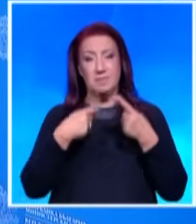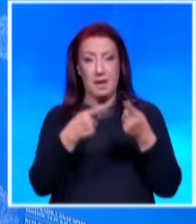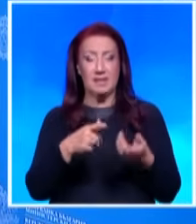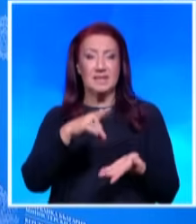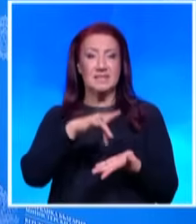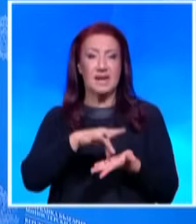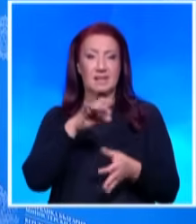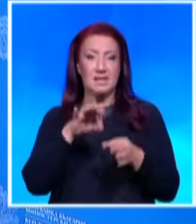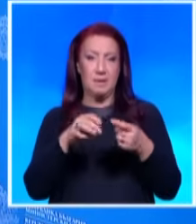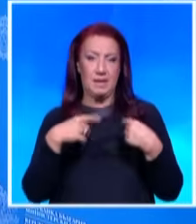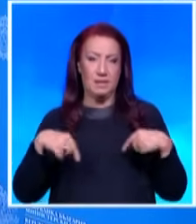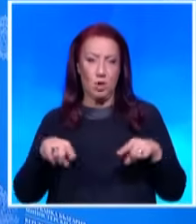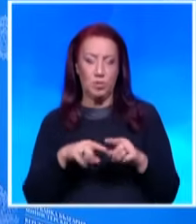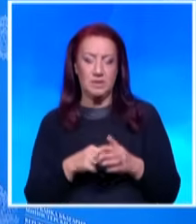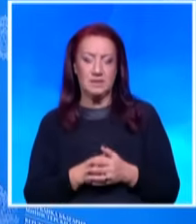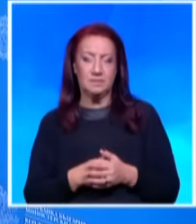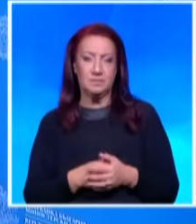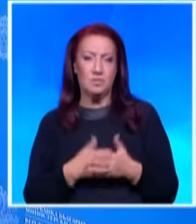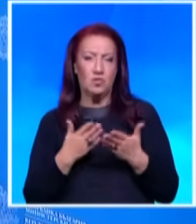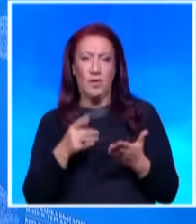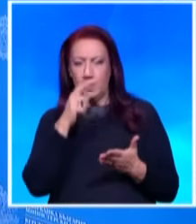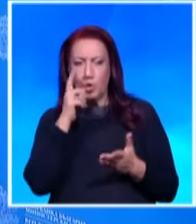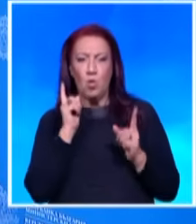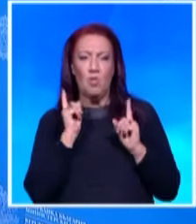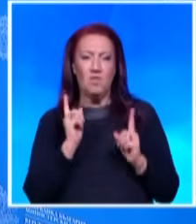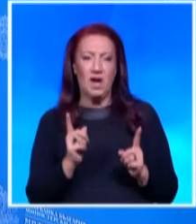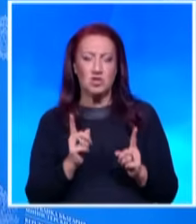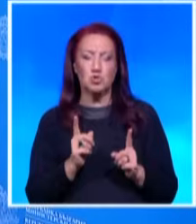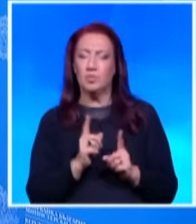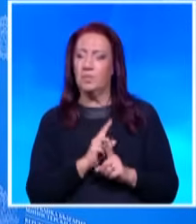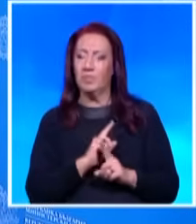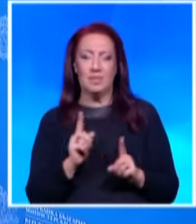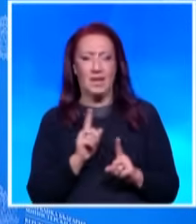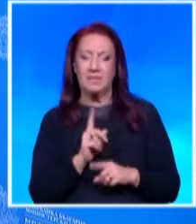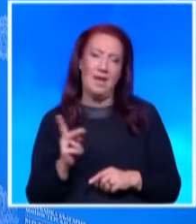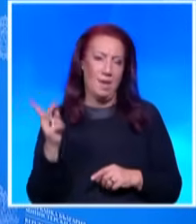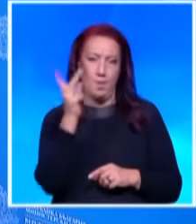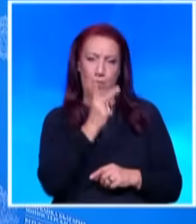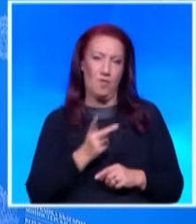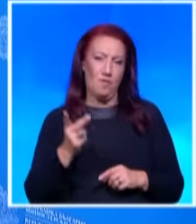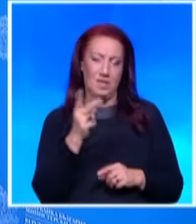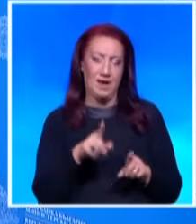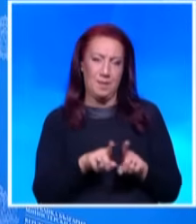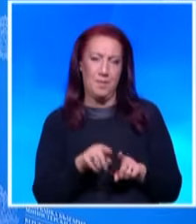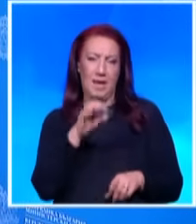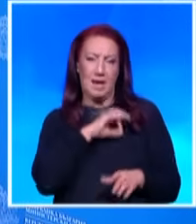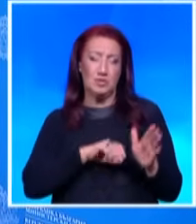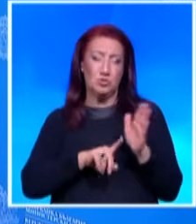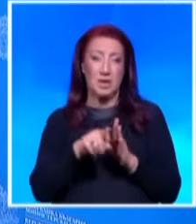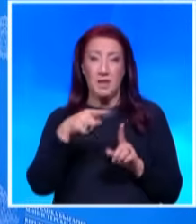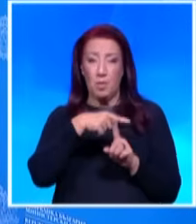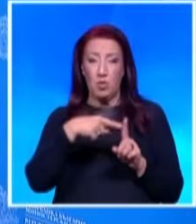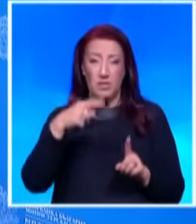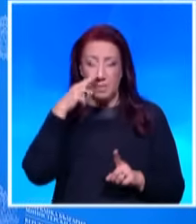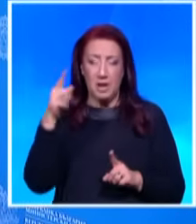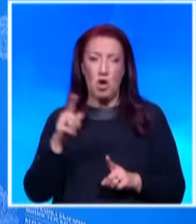избирателна комисия. Това е изключително важно, за да не повторим печалния резултат с около 500 000 невалидни гласа